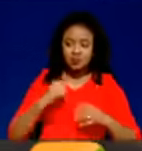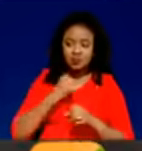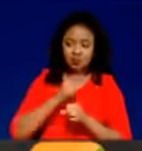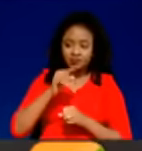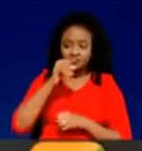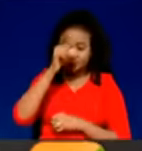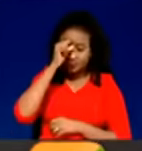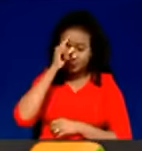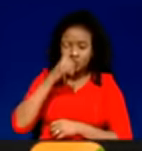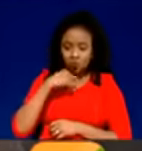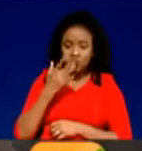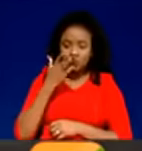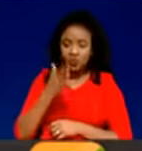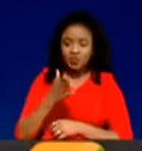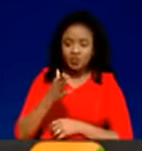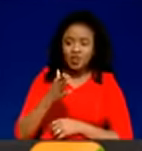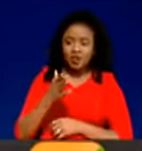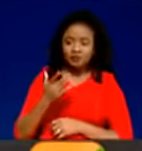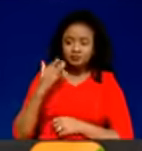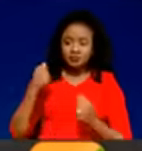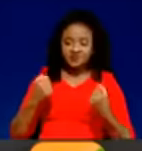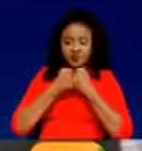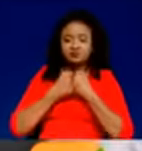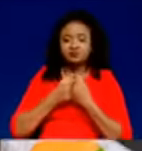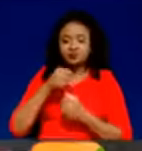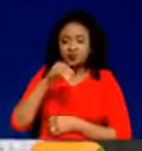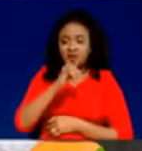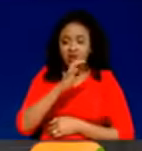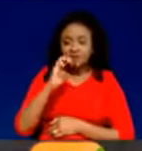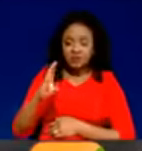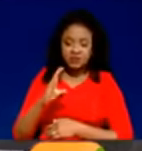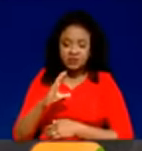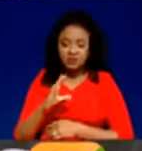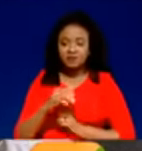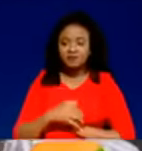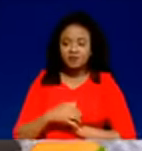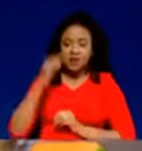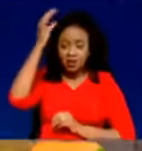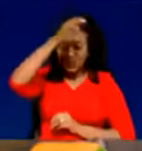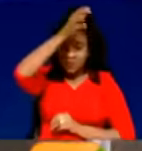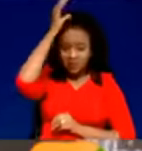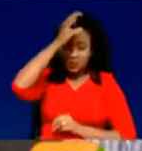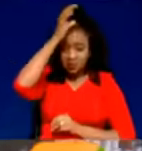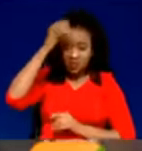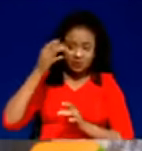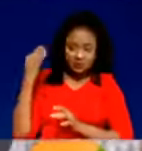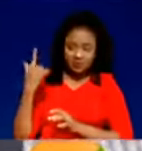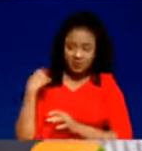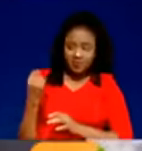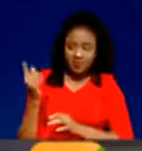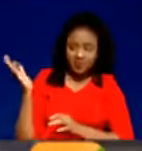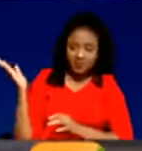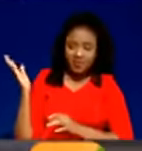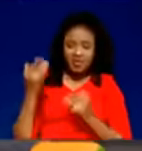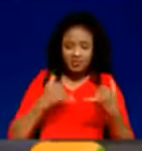serikalini waliokutana na aliyekuwa mwenyekiti wa IEBC Wafula Chebukati katika kile alichodai ilikuwa